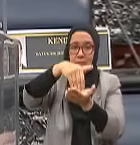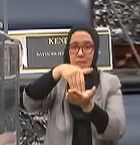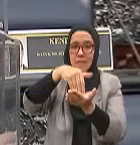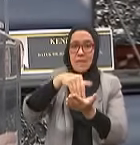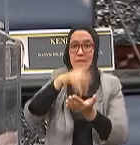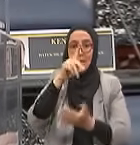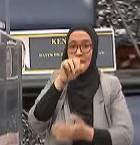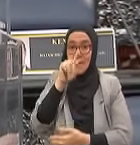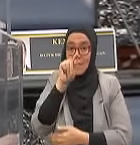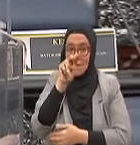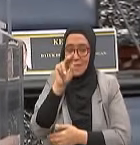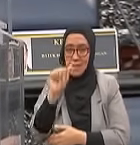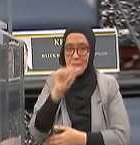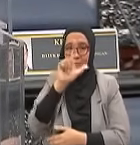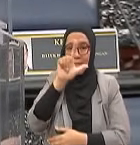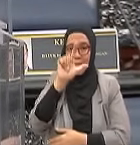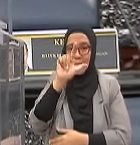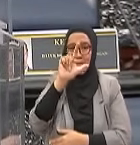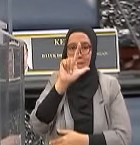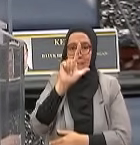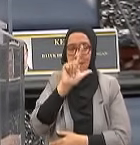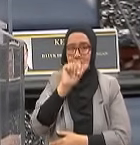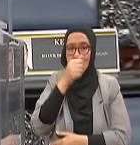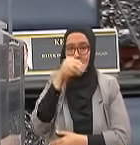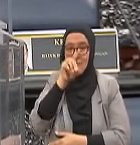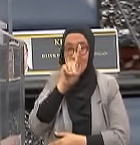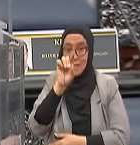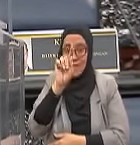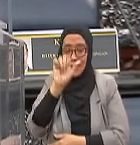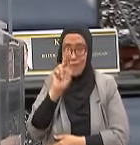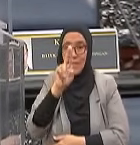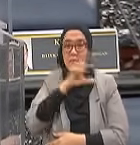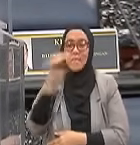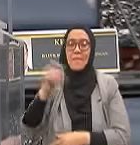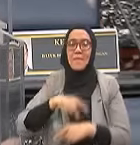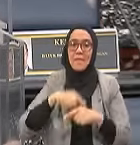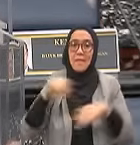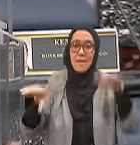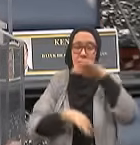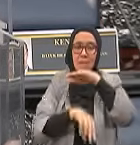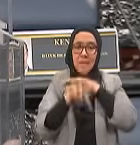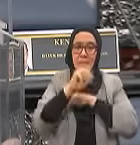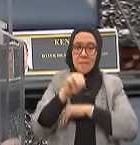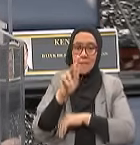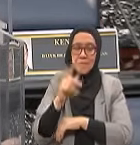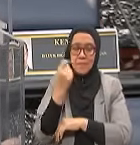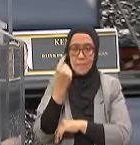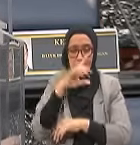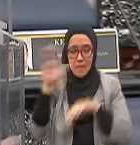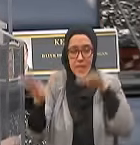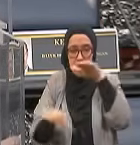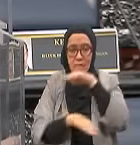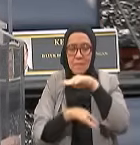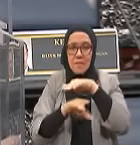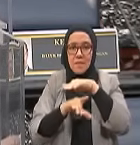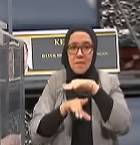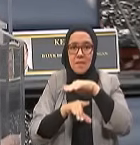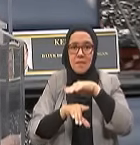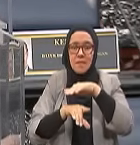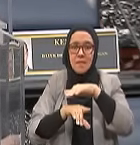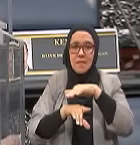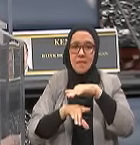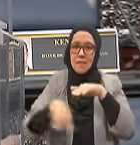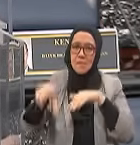Datu dan di bawah mj12 Project pembesaran pelaburan Sepang Gabe yang dianggarkan pembelanjaannya